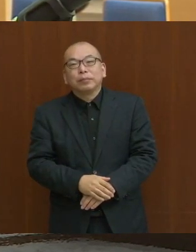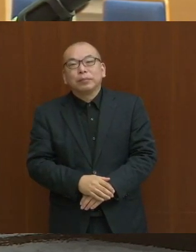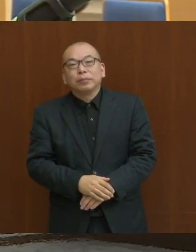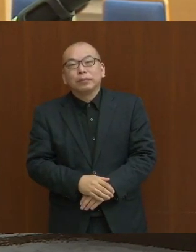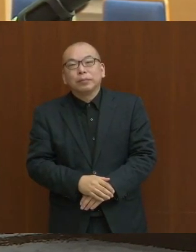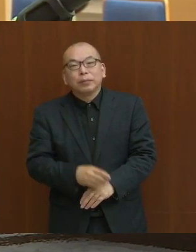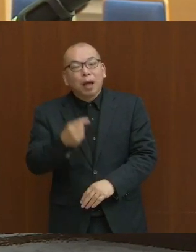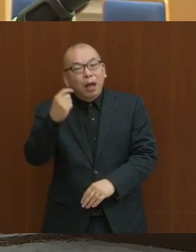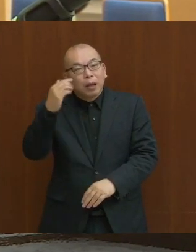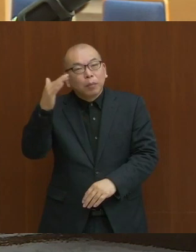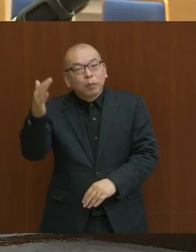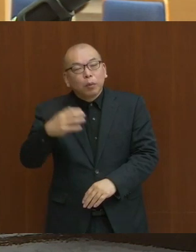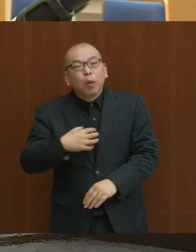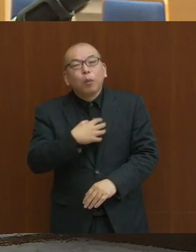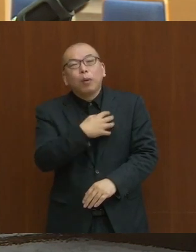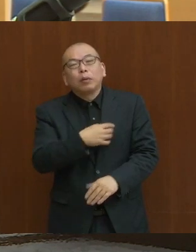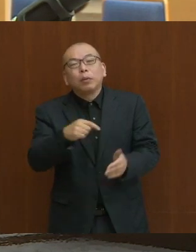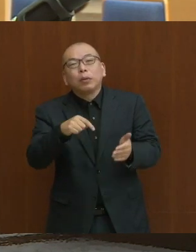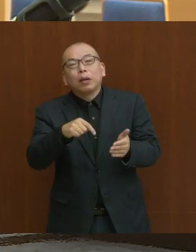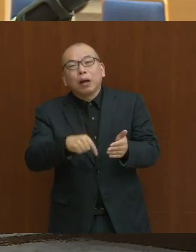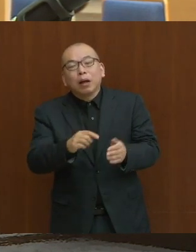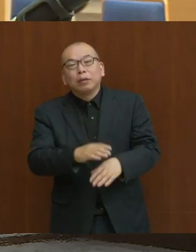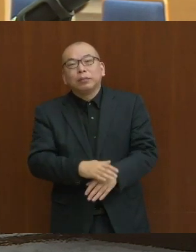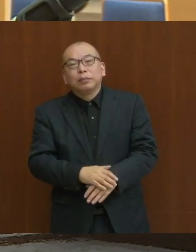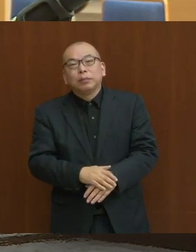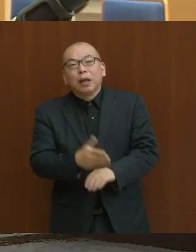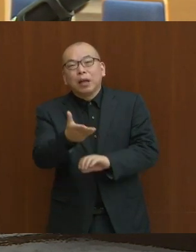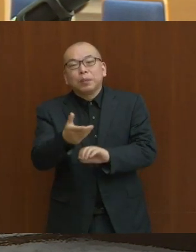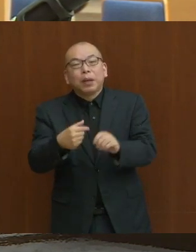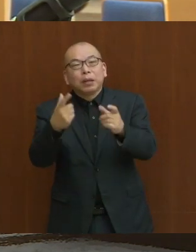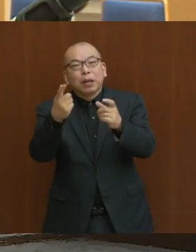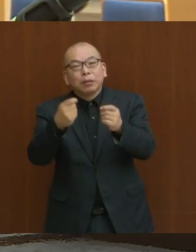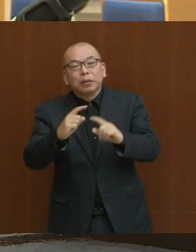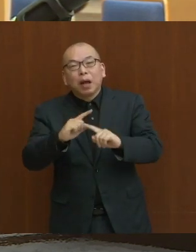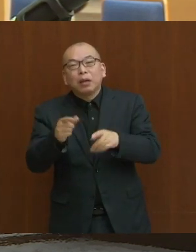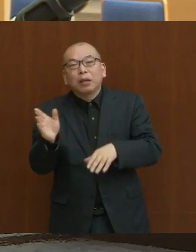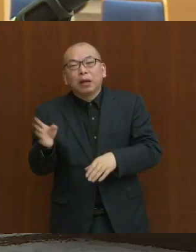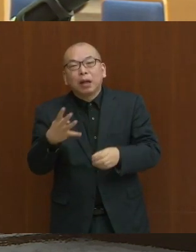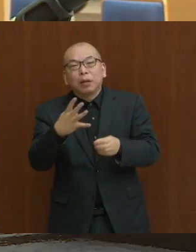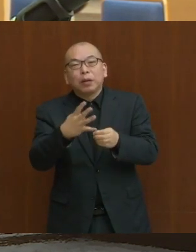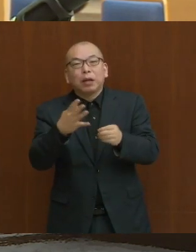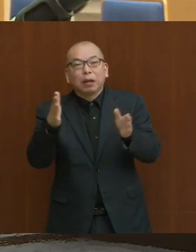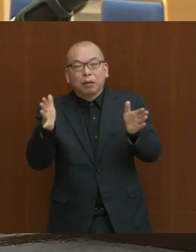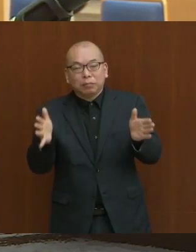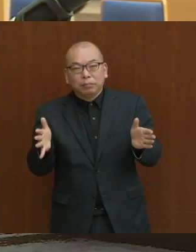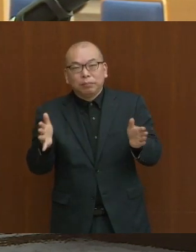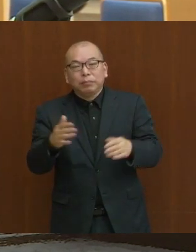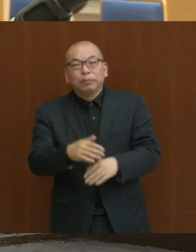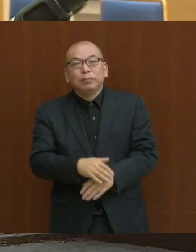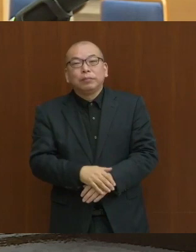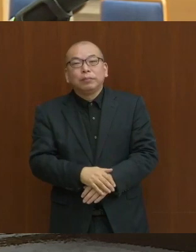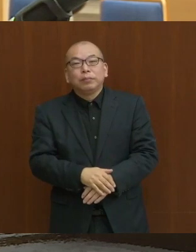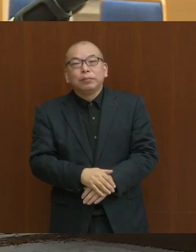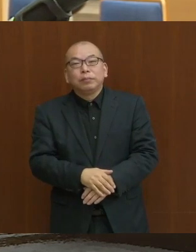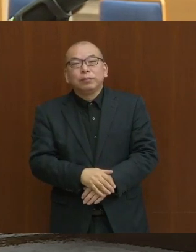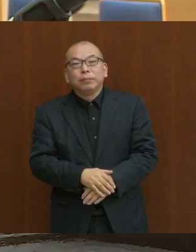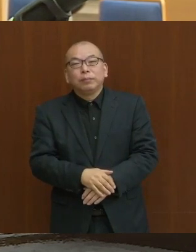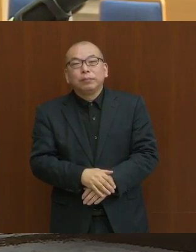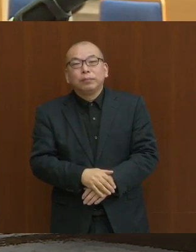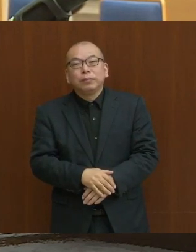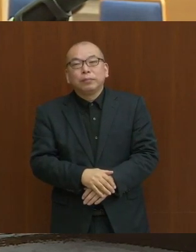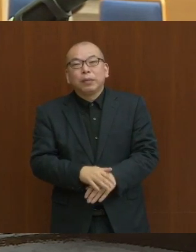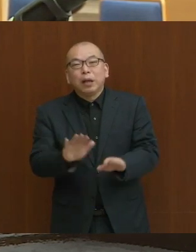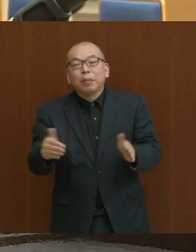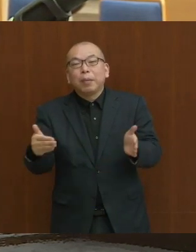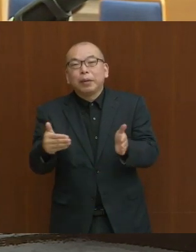希望と不安を胸に抱きながら島根大学に入学したあの日から4年、これま